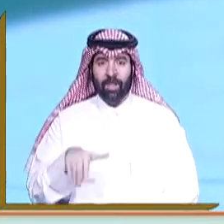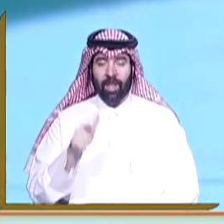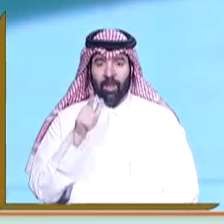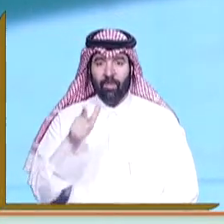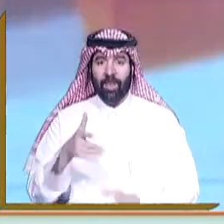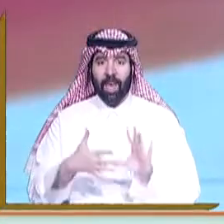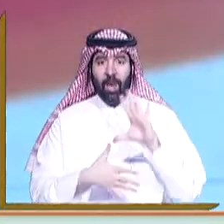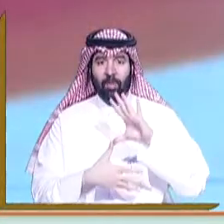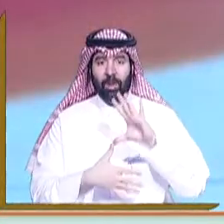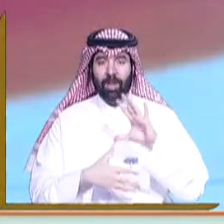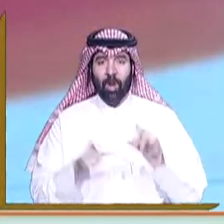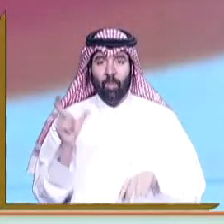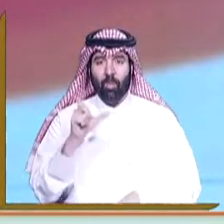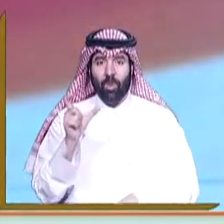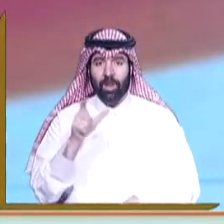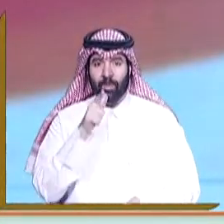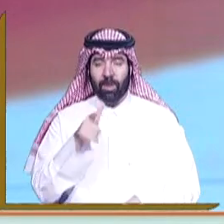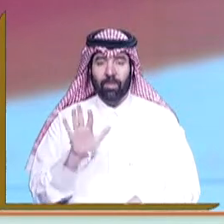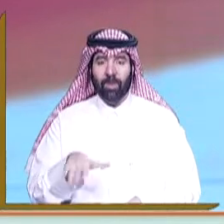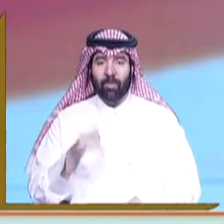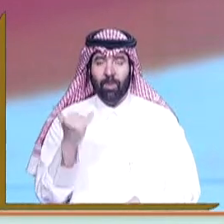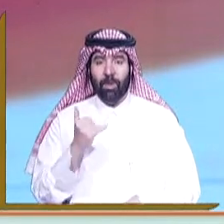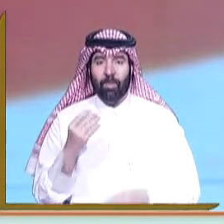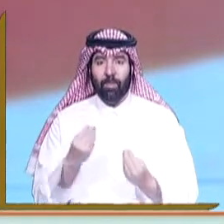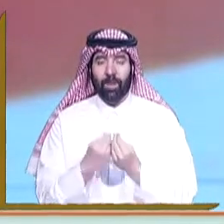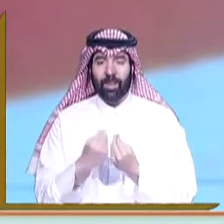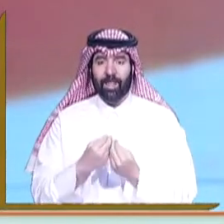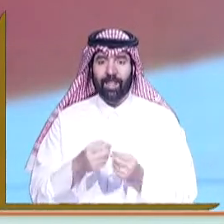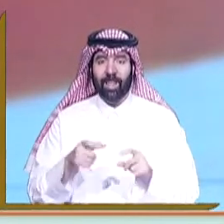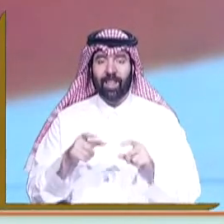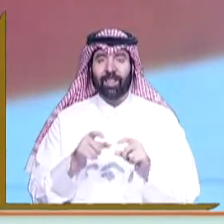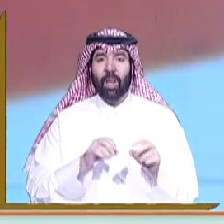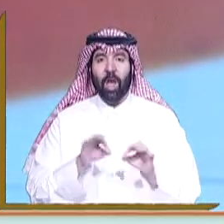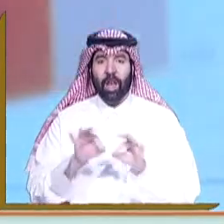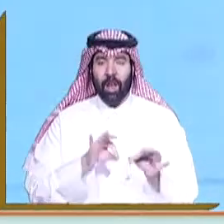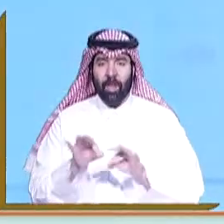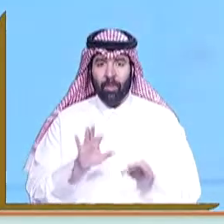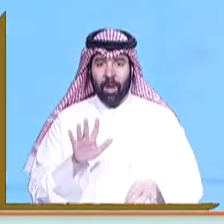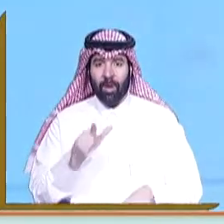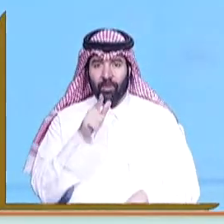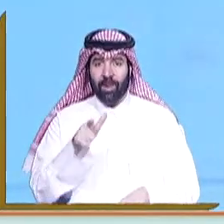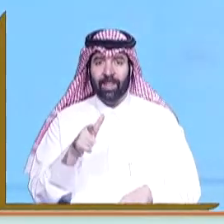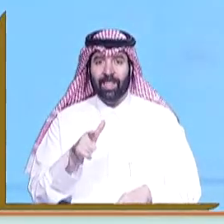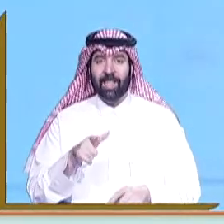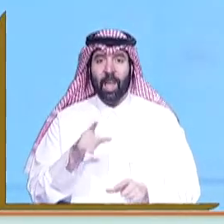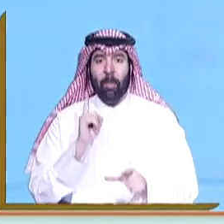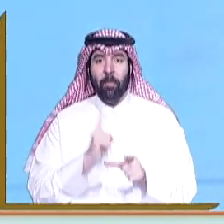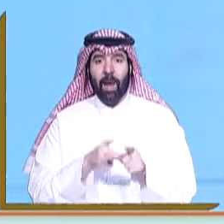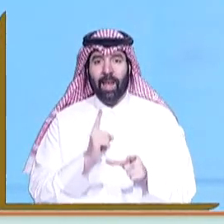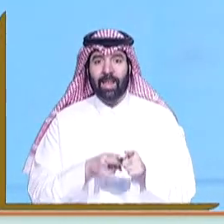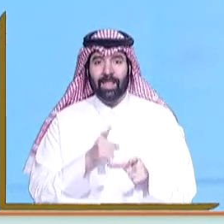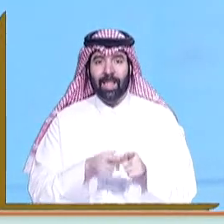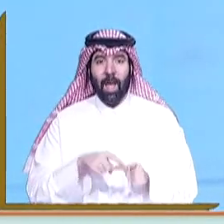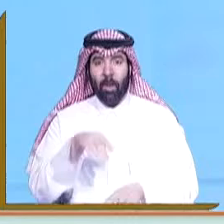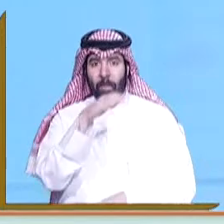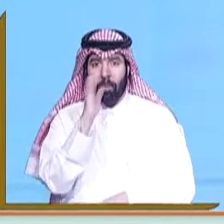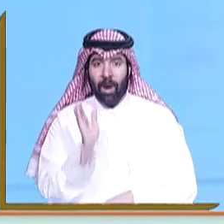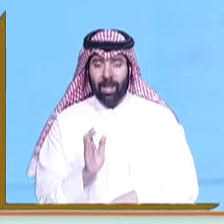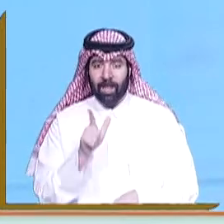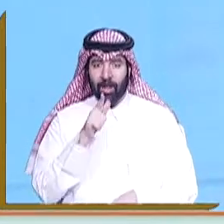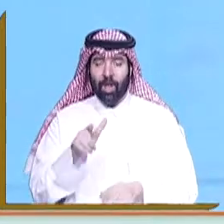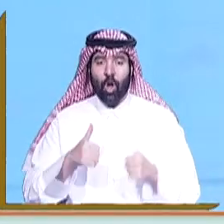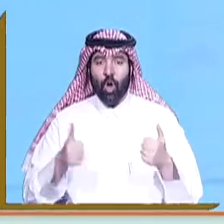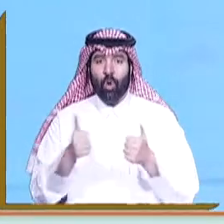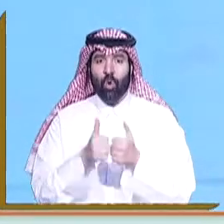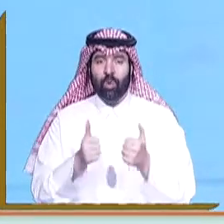اللاتينية ودول البحر الكاريبي الذي نظمه مركز الدعوة الإسلامية بالبرازيل تحت عنوان الأسرة المسلمة بين